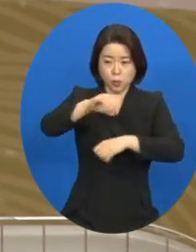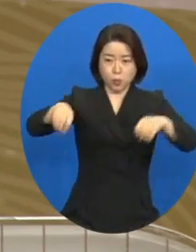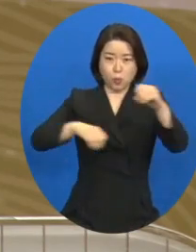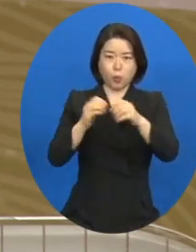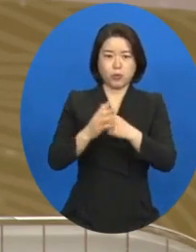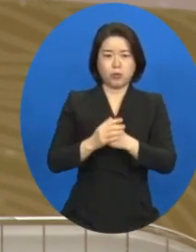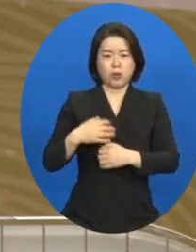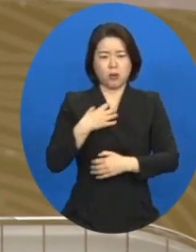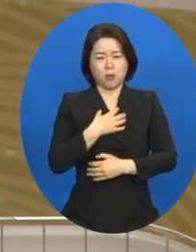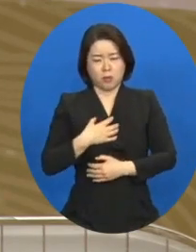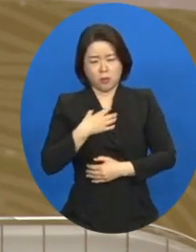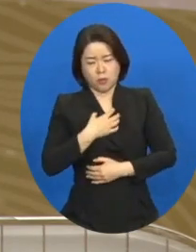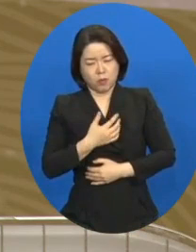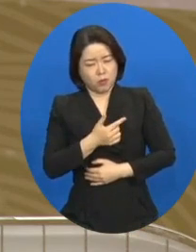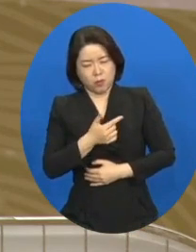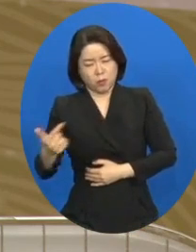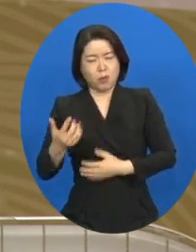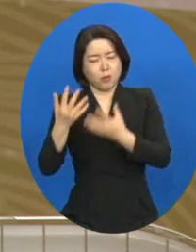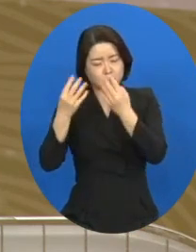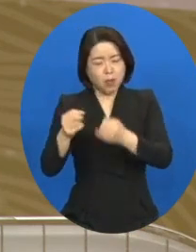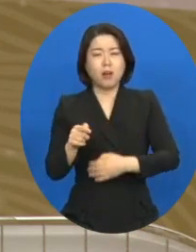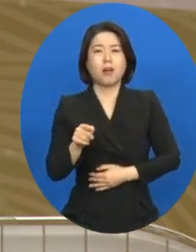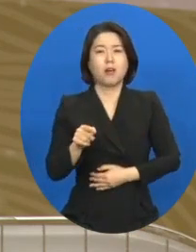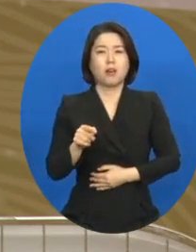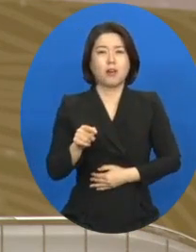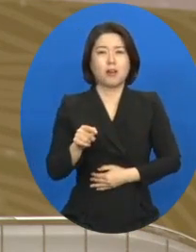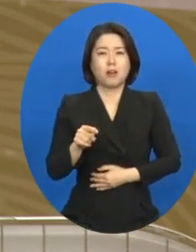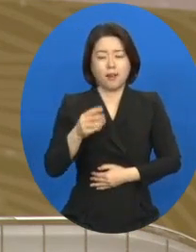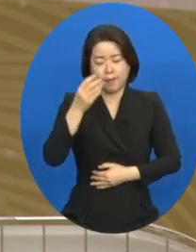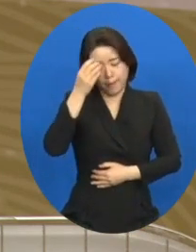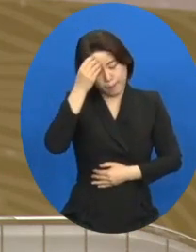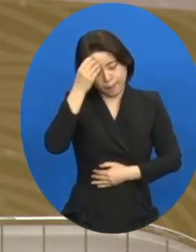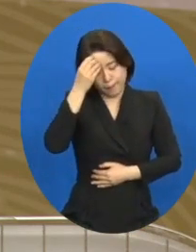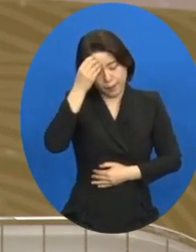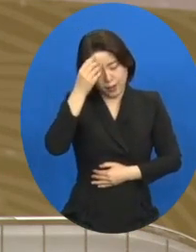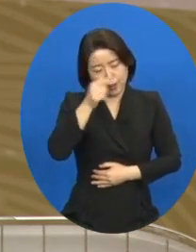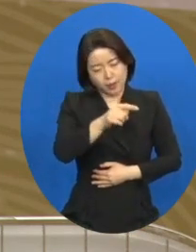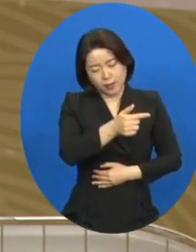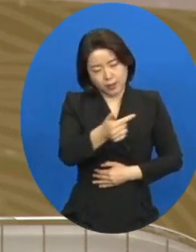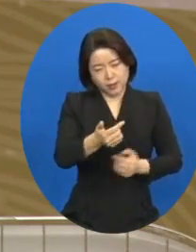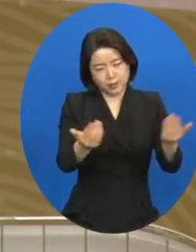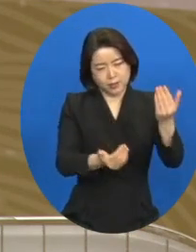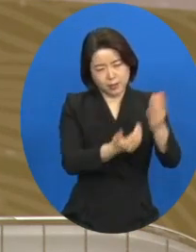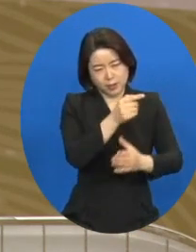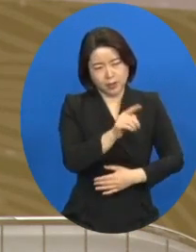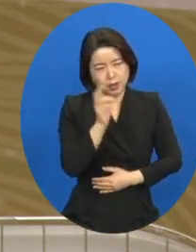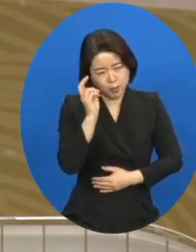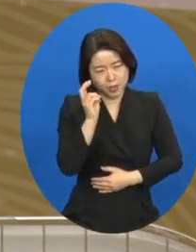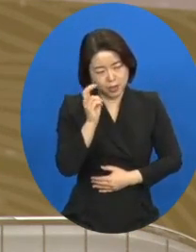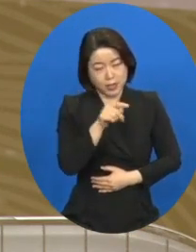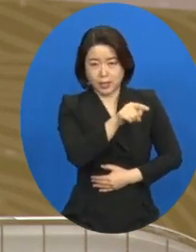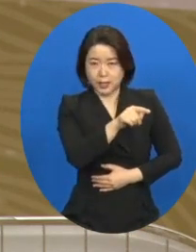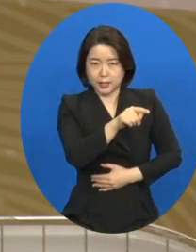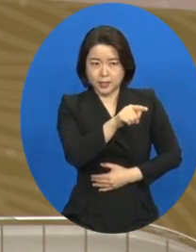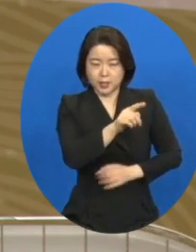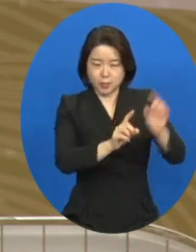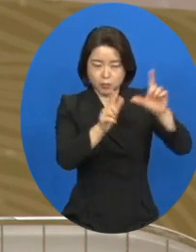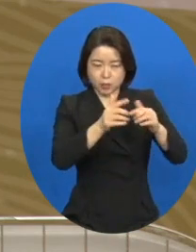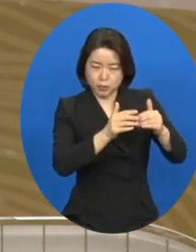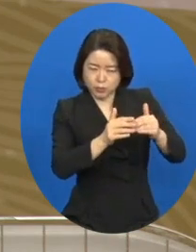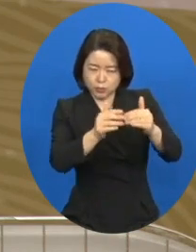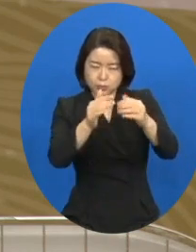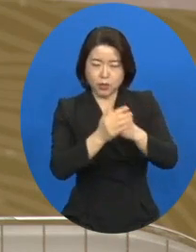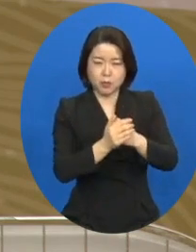대단히 걱정이 많아진 겁니다. 이거 큰일 나겠는데. 야, 이러다가